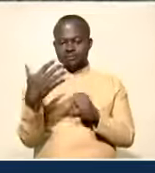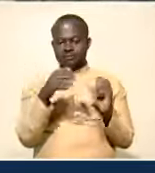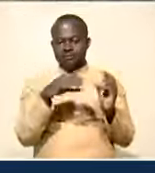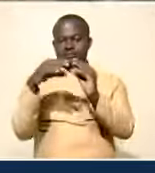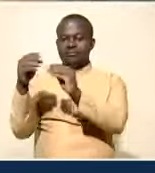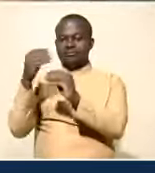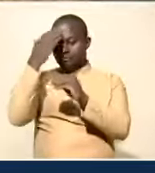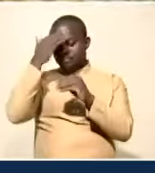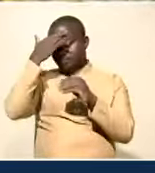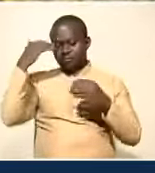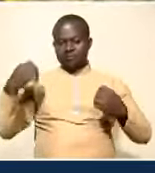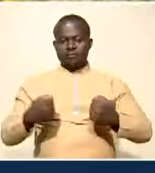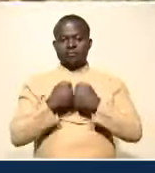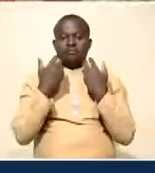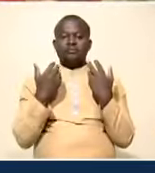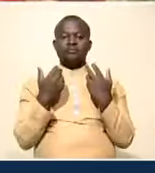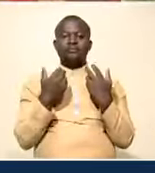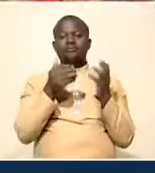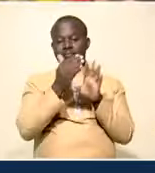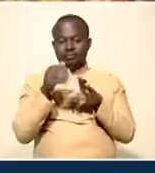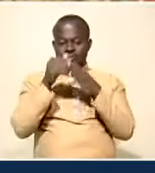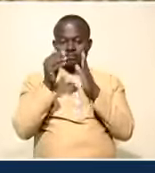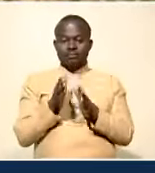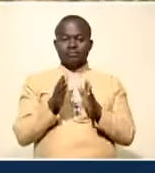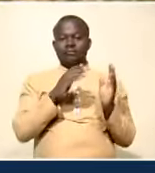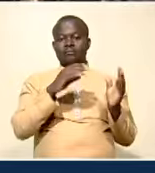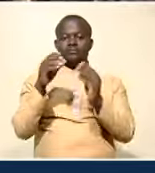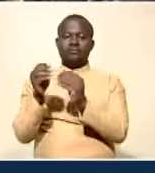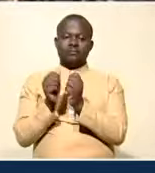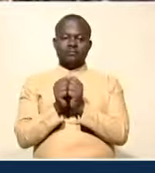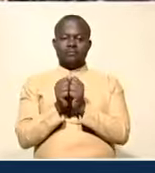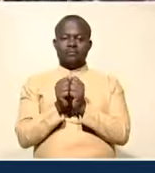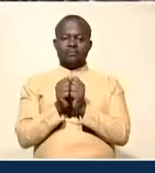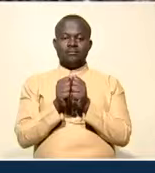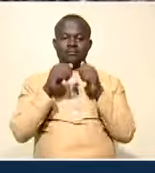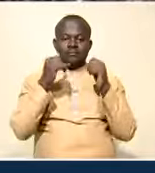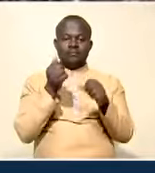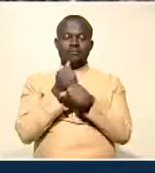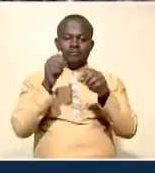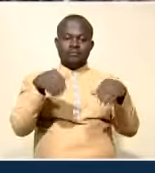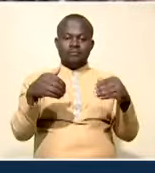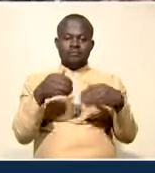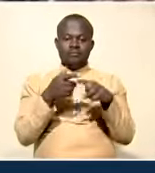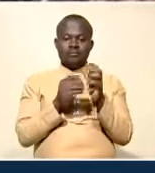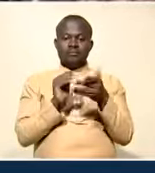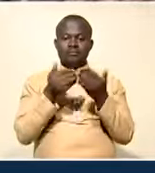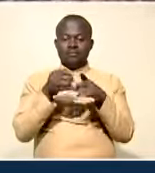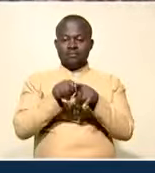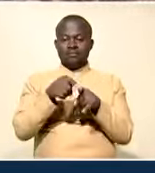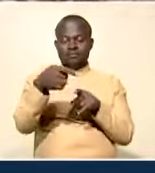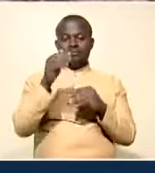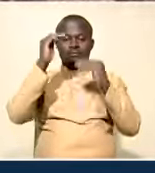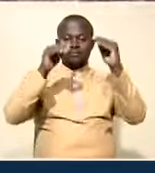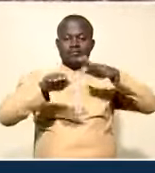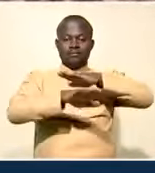zihimuwe ku mpamvu z'ibiza. Haguye umuntu baratwimura. Ubu harakorerwa ubuhinzi ariko bikimeze bityo inzego